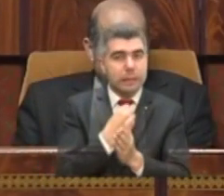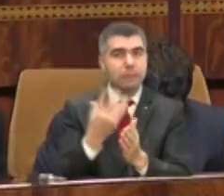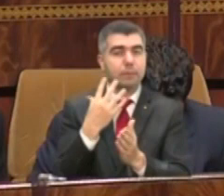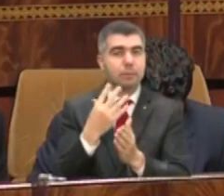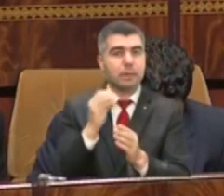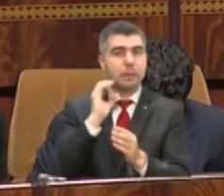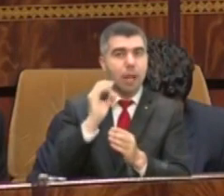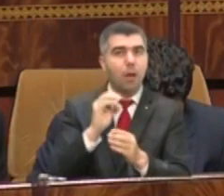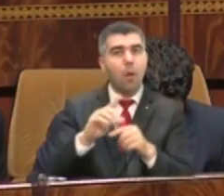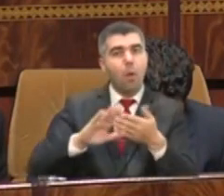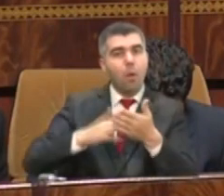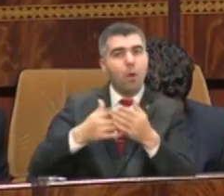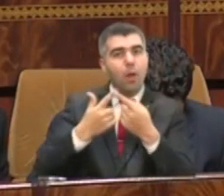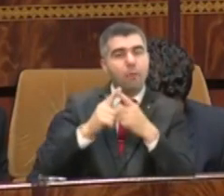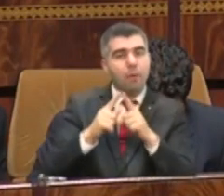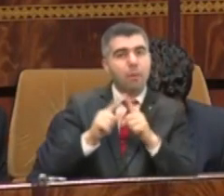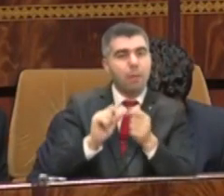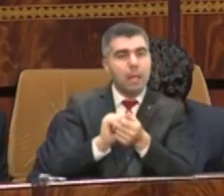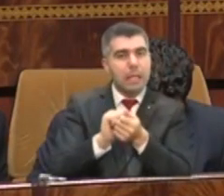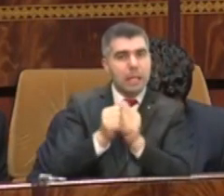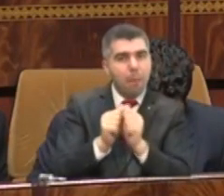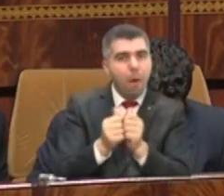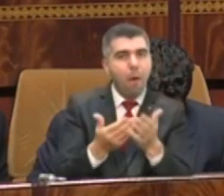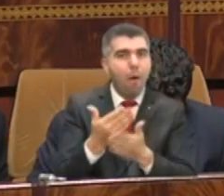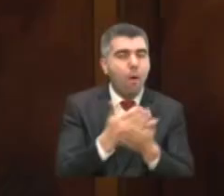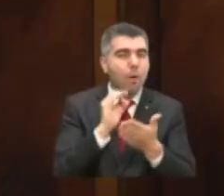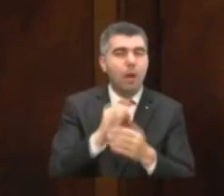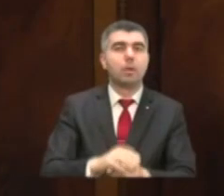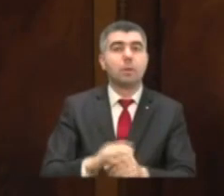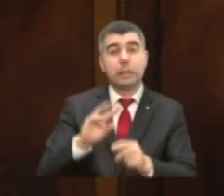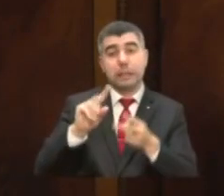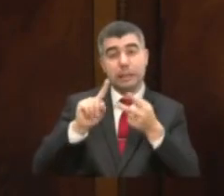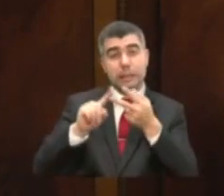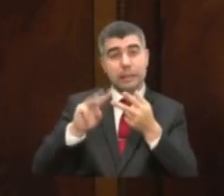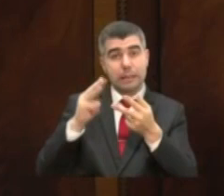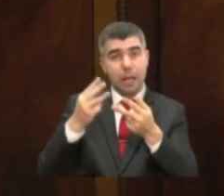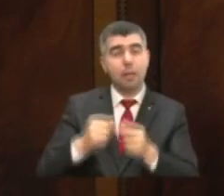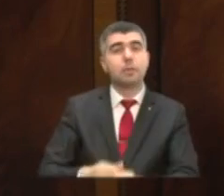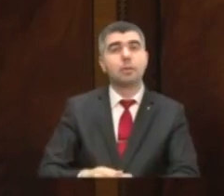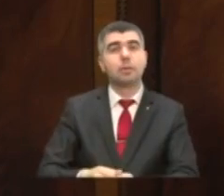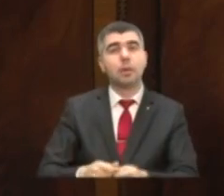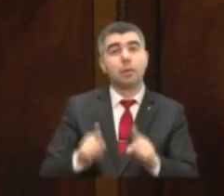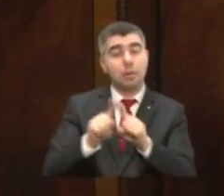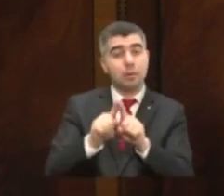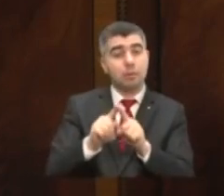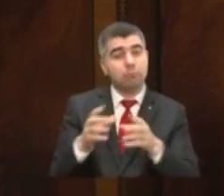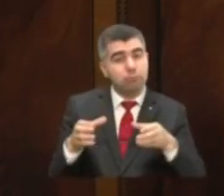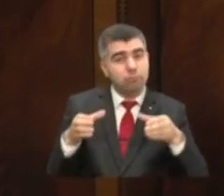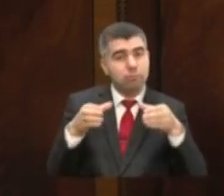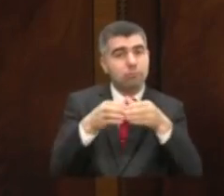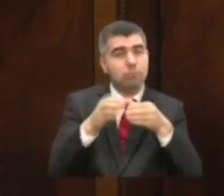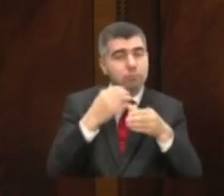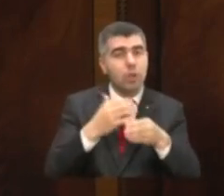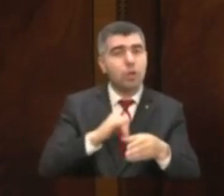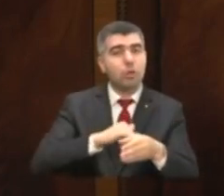يشمل خدمات القرب والترفيه والرياضة والتنشئة الاجتماعية، المحور الثالث يشمل أو يرتبط بالحكامة والمشاركة المواطنة